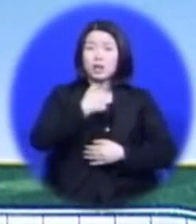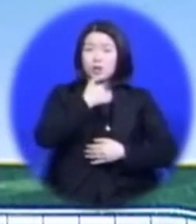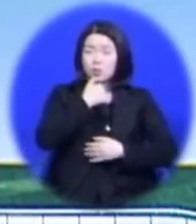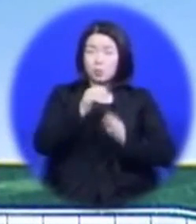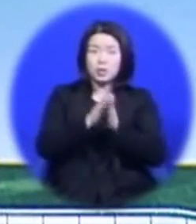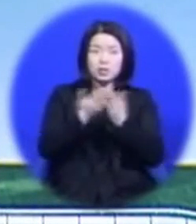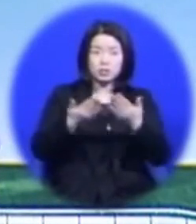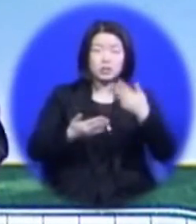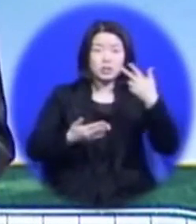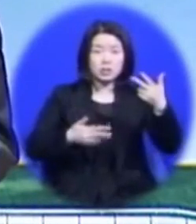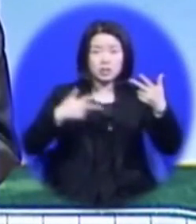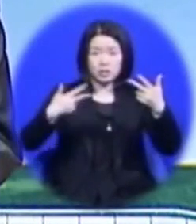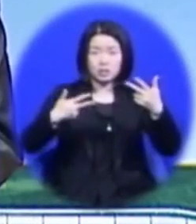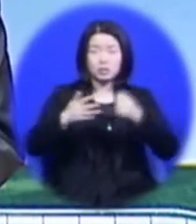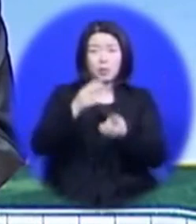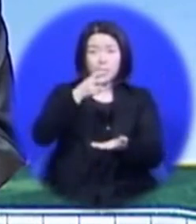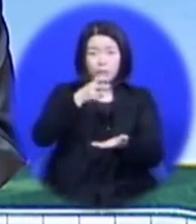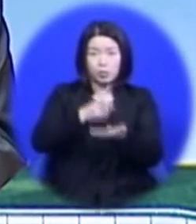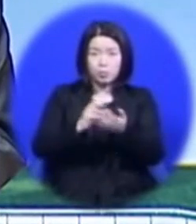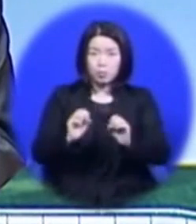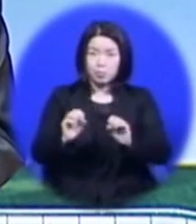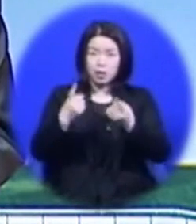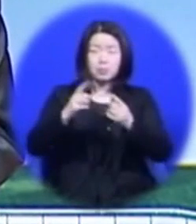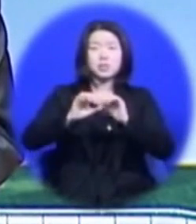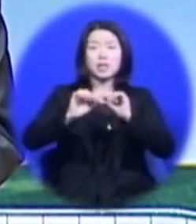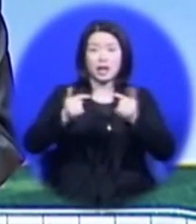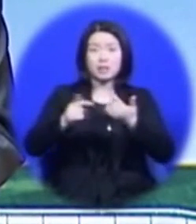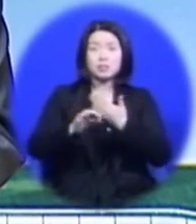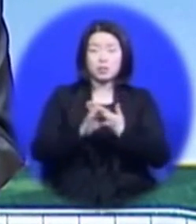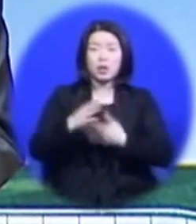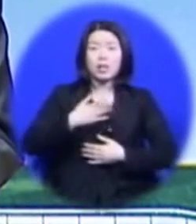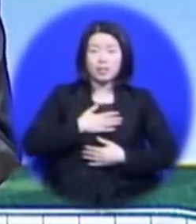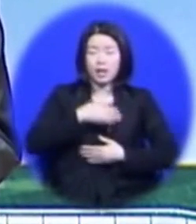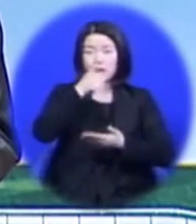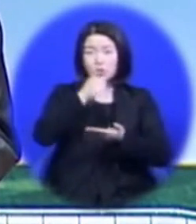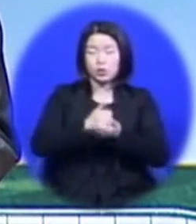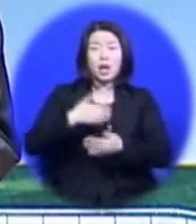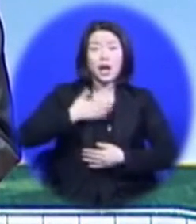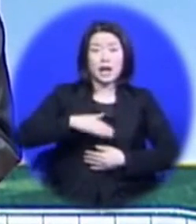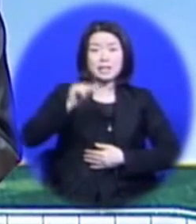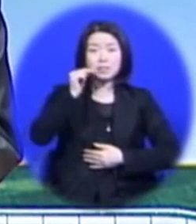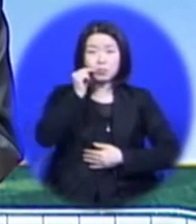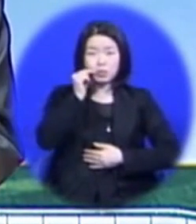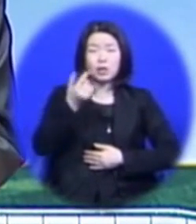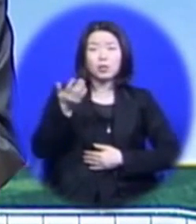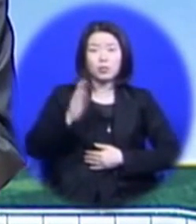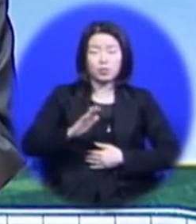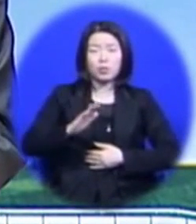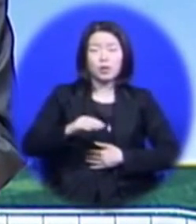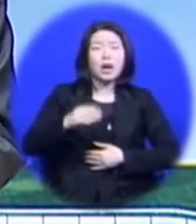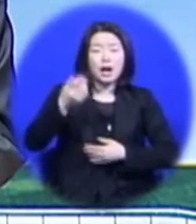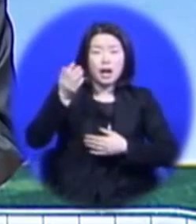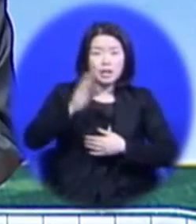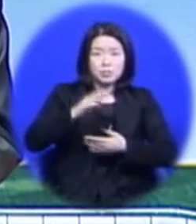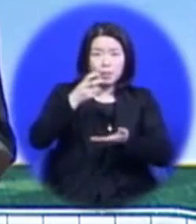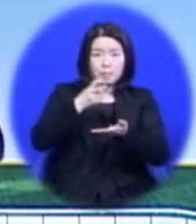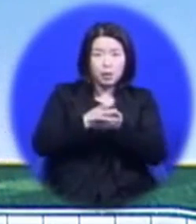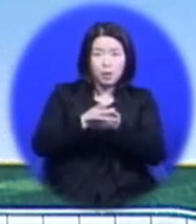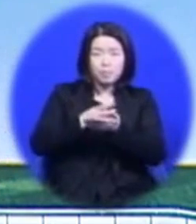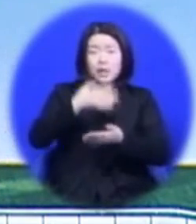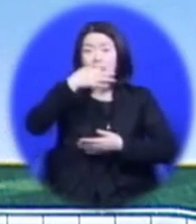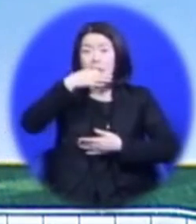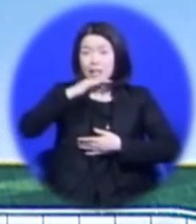7절에 율법으로 말미암지 않고는 내가 죄를 알지 못하였으니 곧 율법이 탐내지 말라